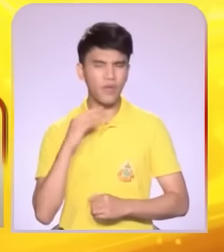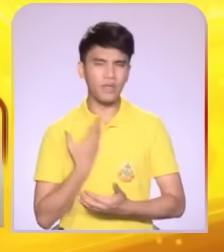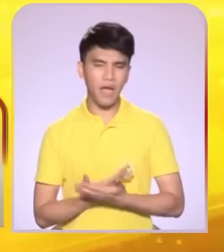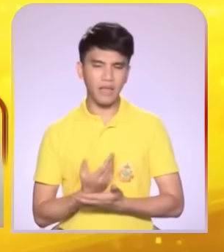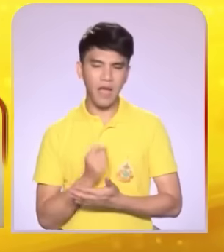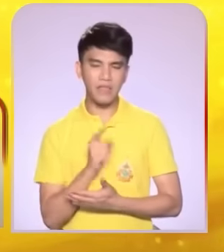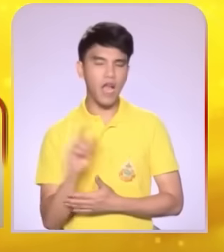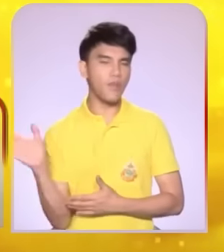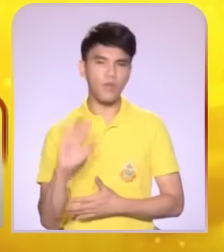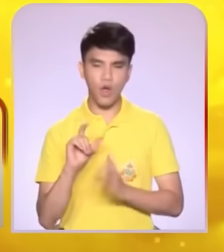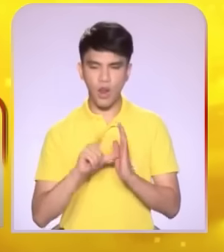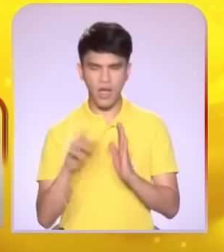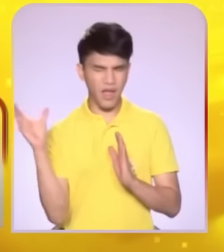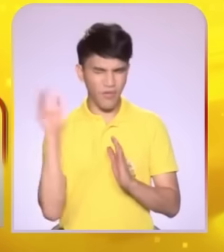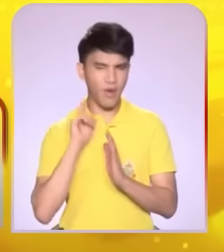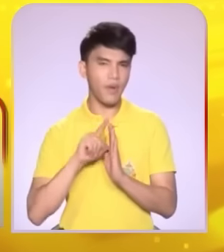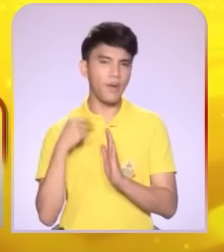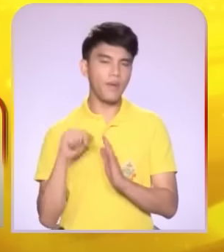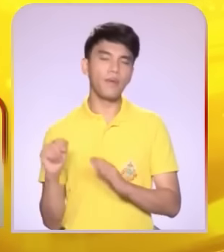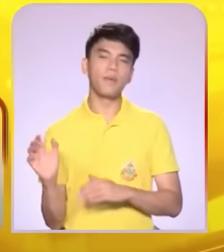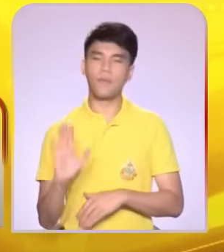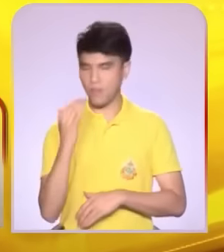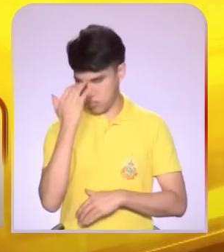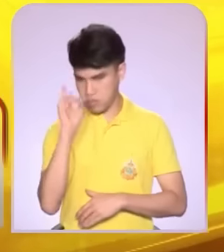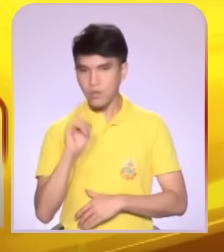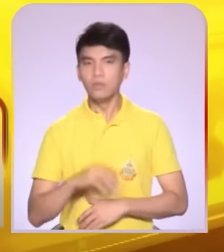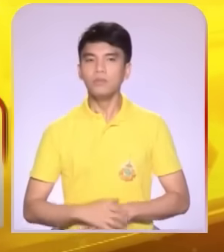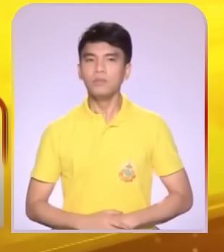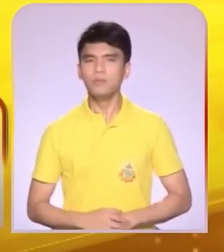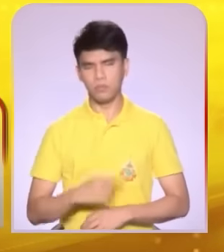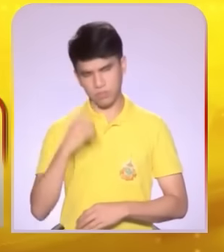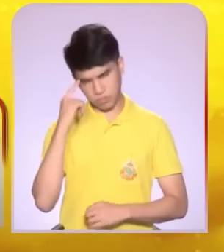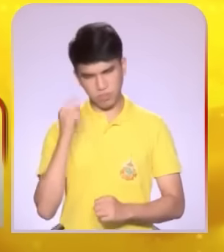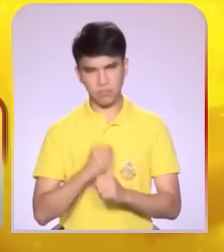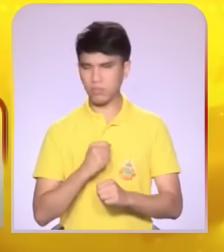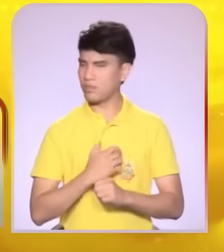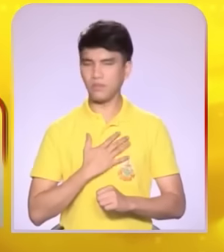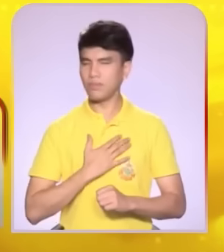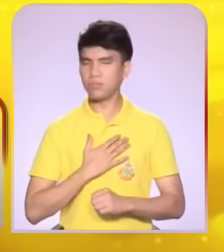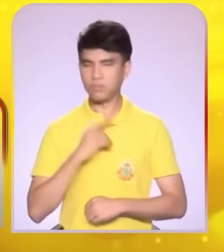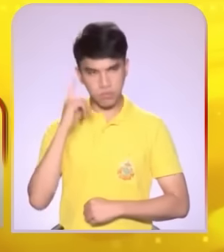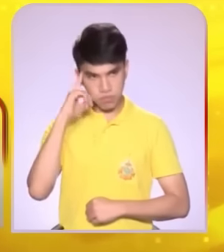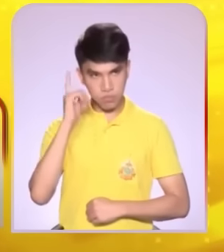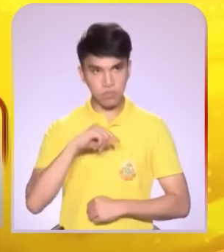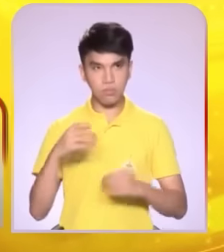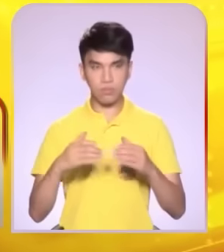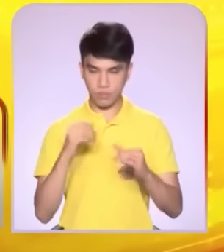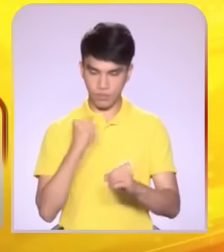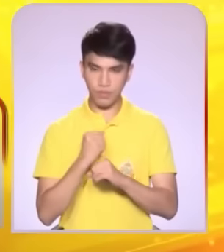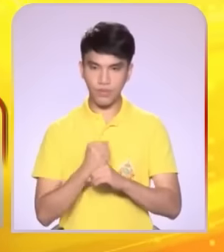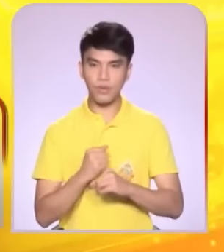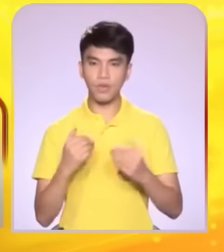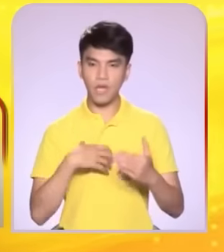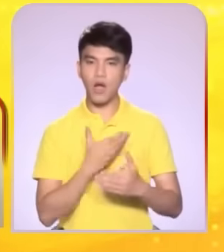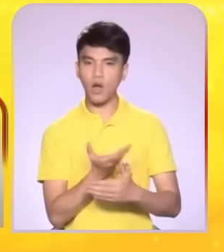เสียเงินเลขาครูอ้วนฟัง10นาทีออกมาเพราะบอกว่ามันไม่ใช่งานที่เราถนัดหลังจากนั้นทีมงานติดต่อมาอี